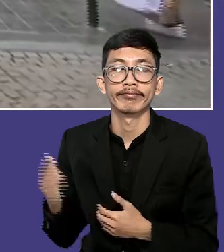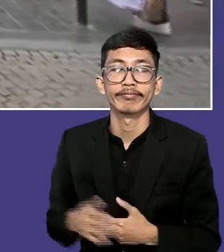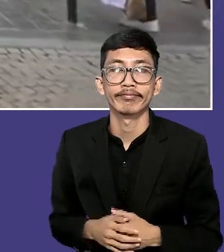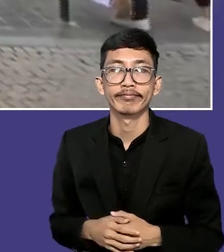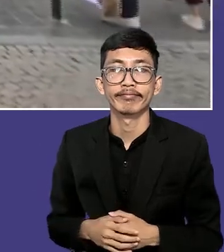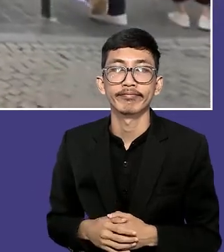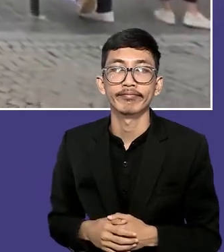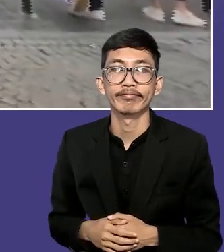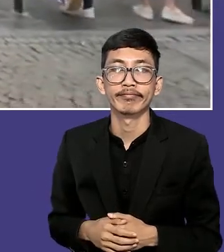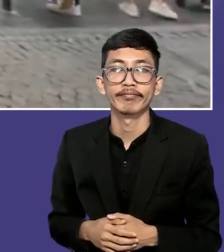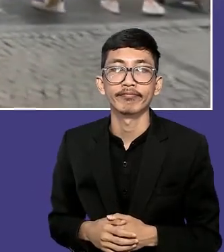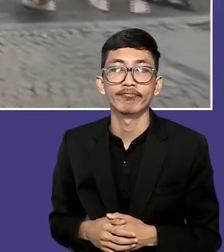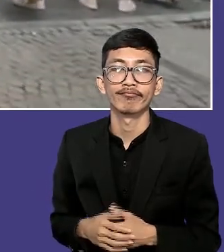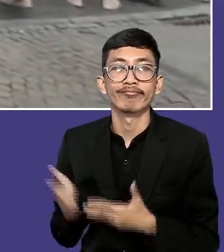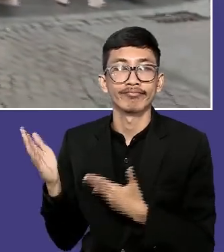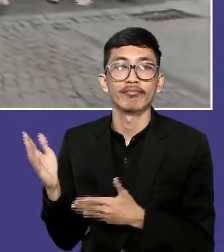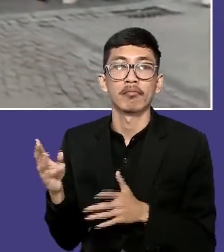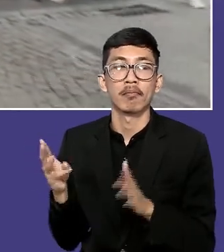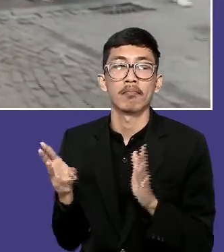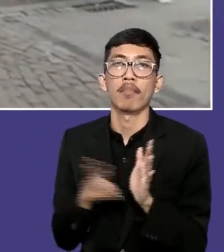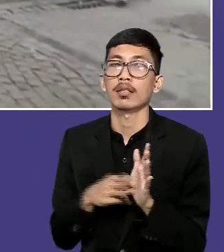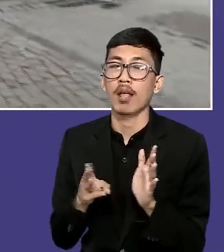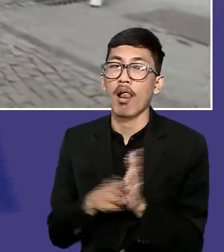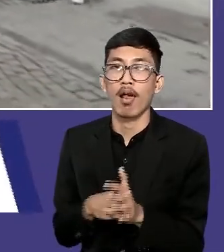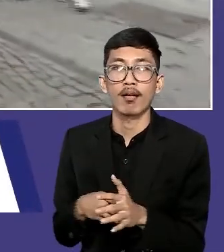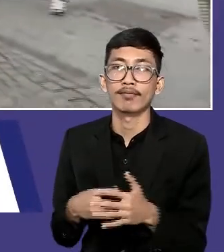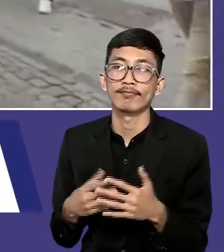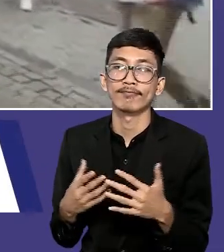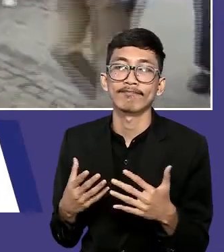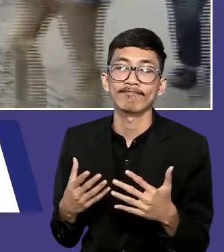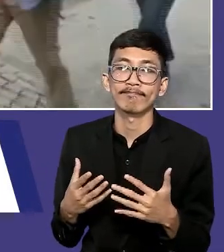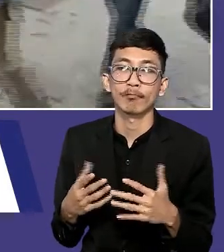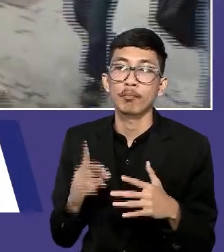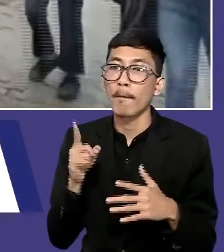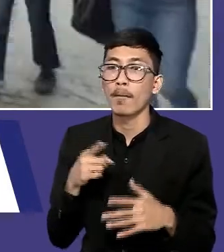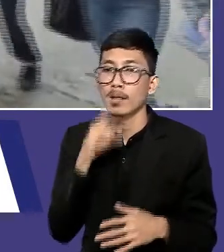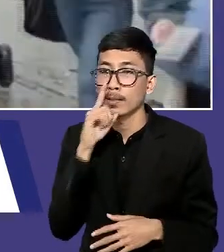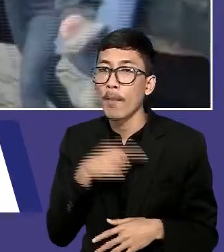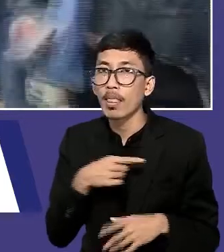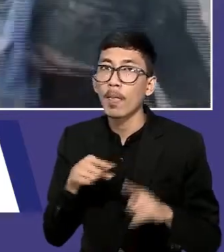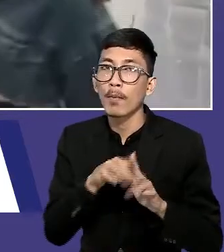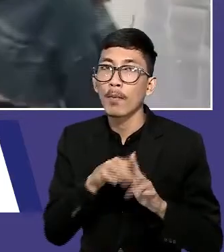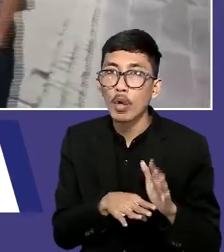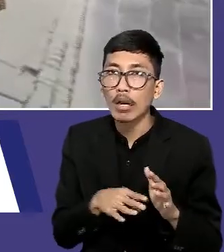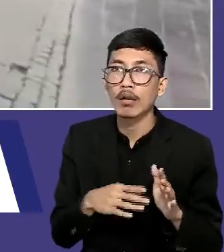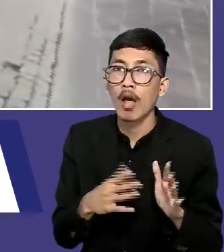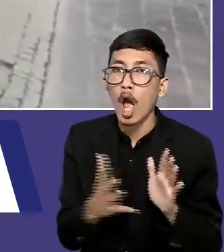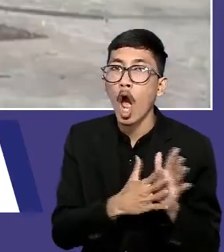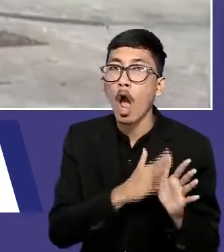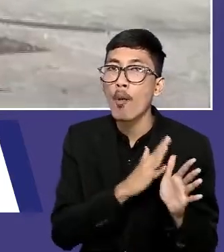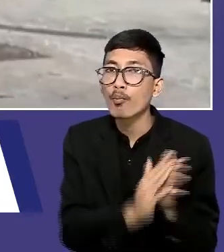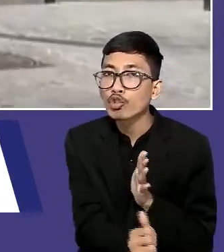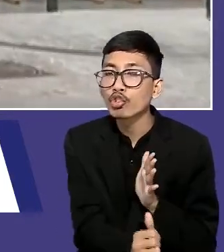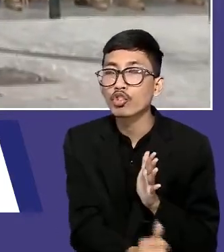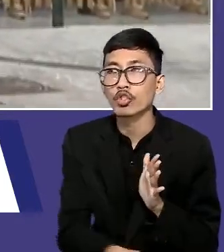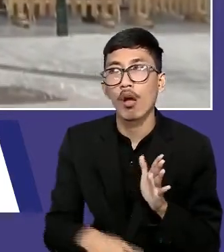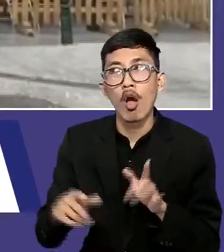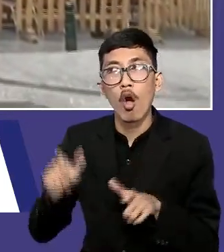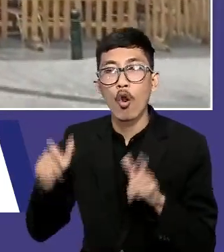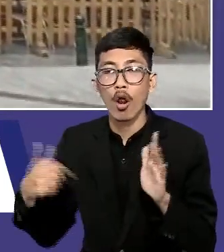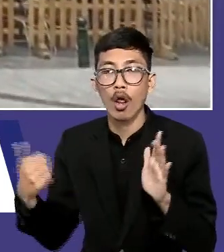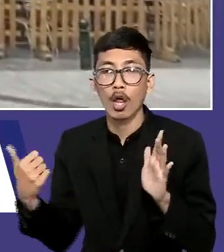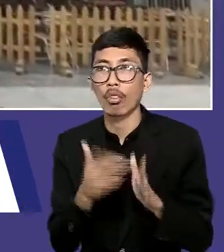bisnis-bisnis the problem karena troll cepatnya membenahi ini Pak relaksasi itu